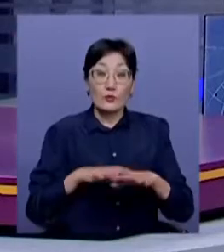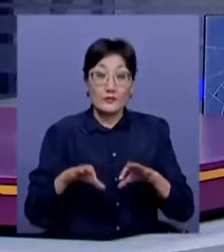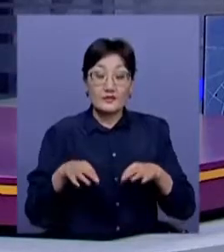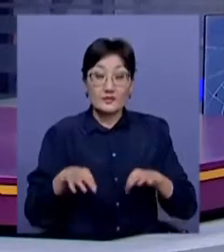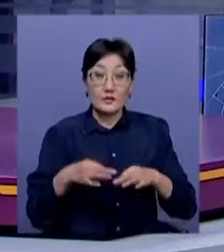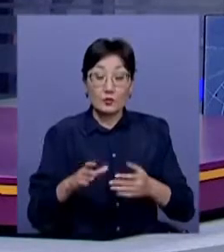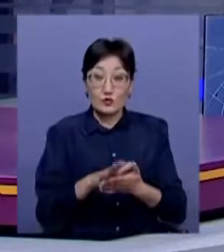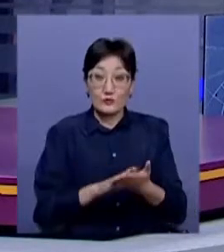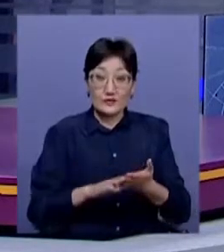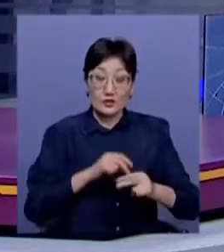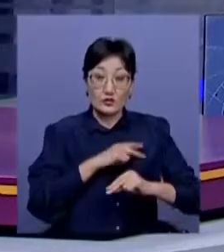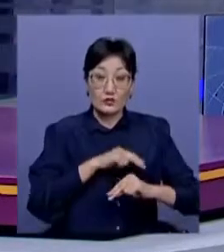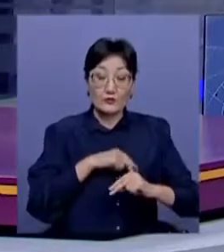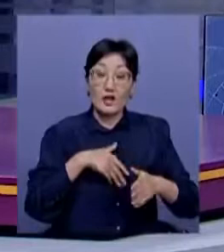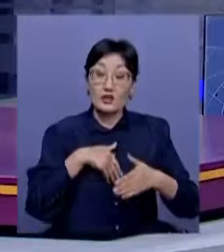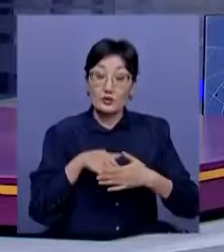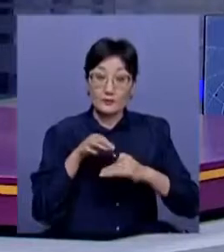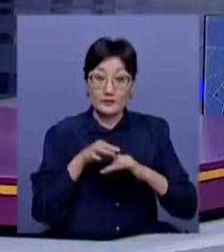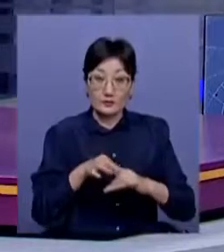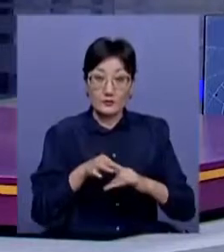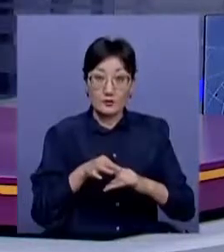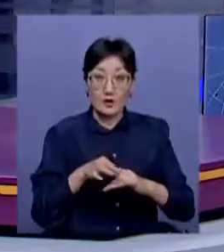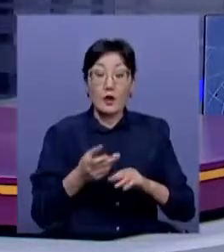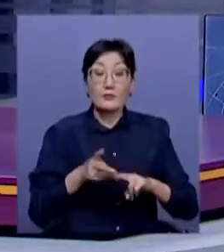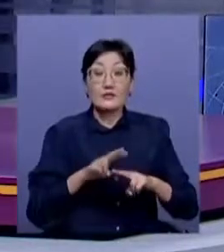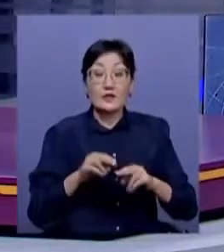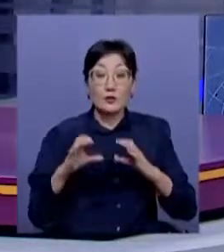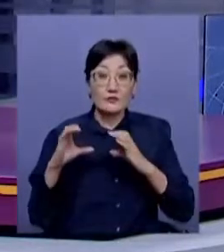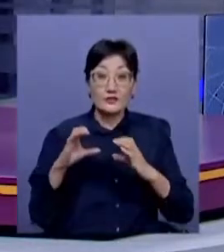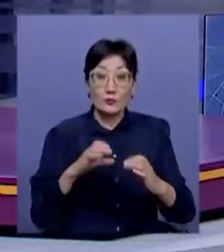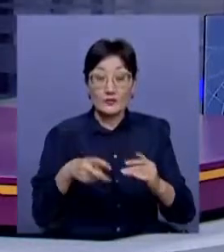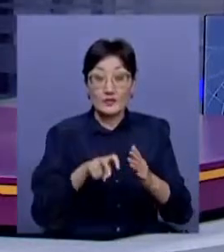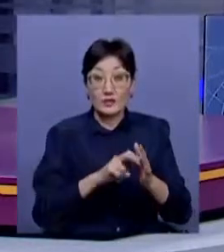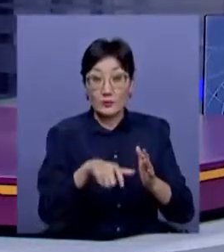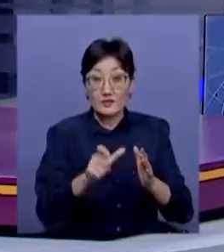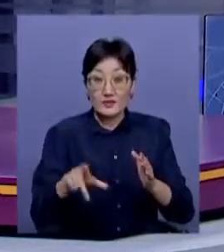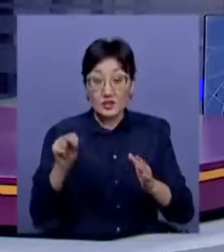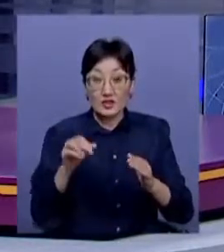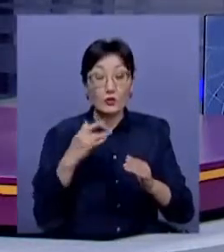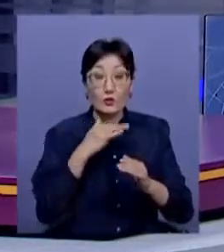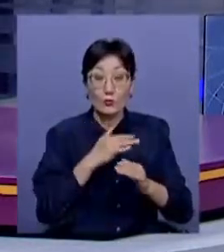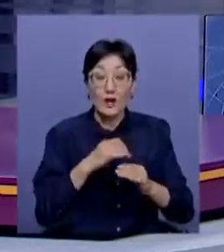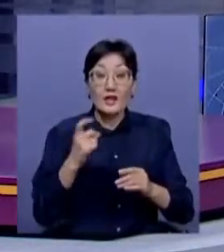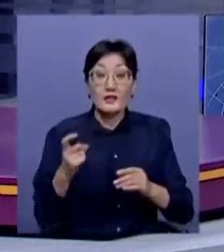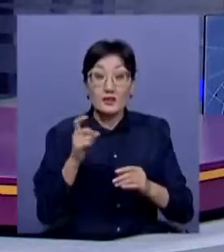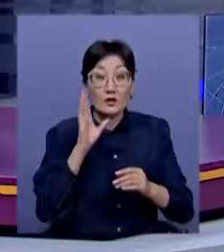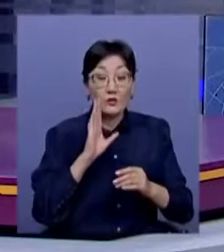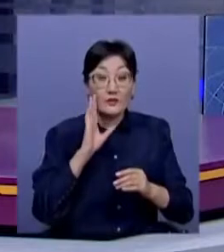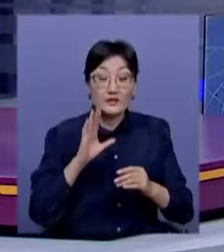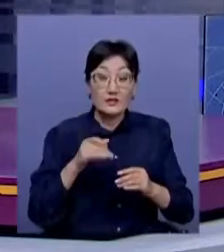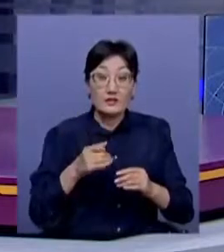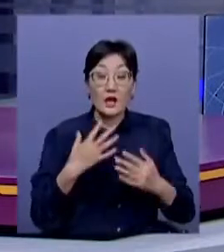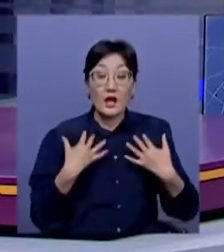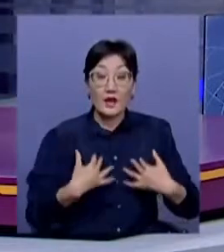көліктердегі залалсыздандыру жұмыстары қарқынды жүргізіліп жатыр. Себебі автобустарға мінетін жолаушылар саны көп, ал химиялық ерітінділердің